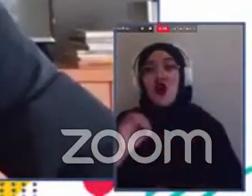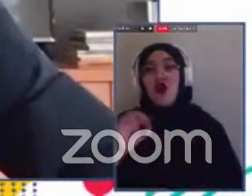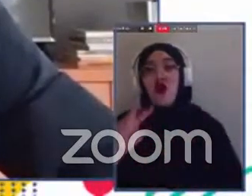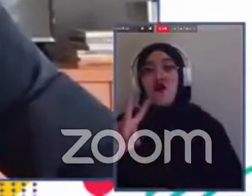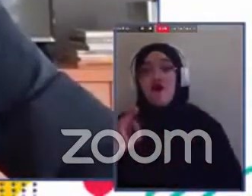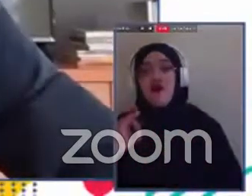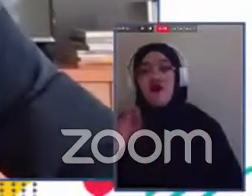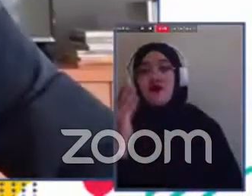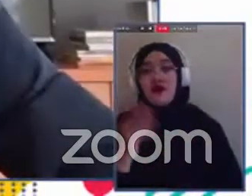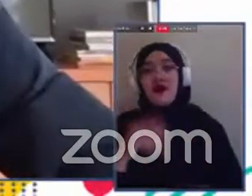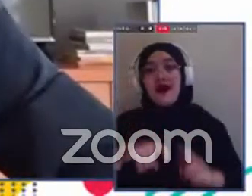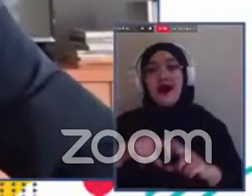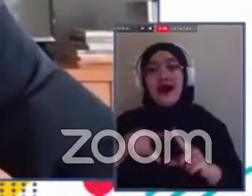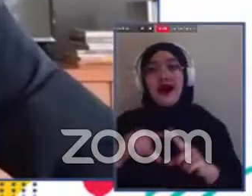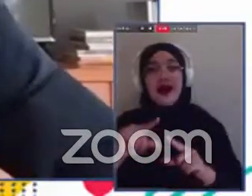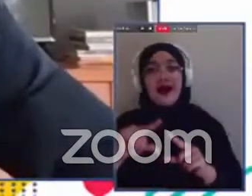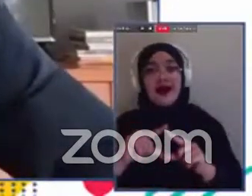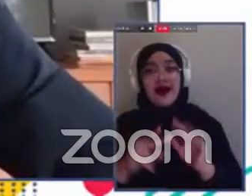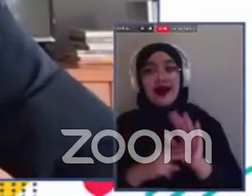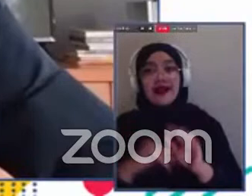Saputra, kami persilahkan.